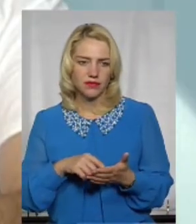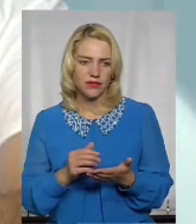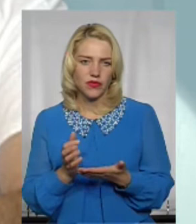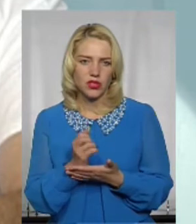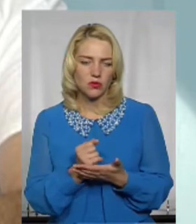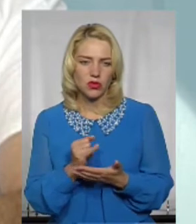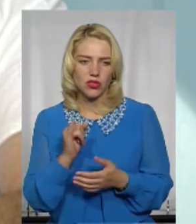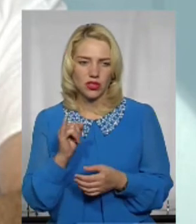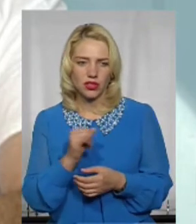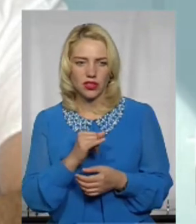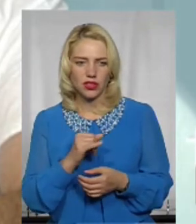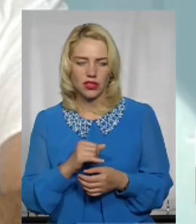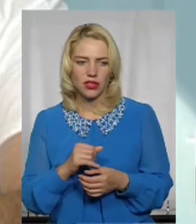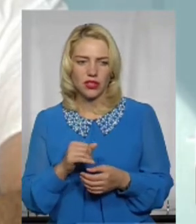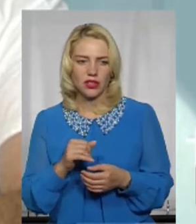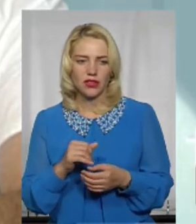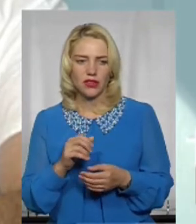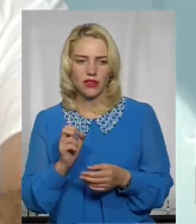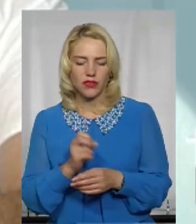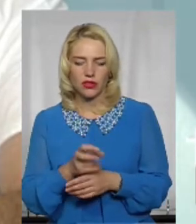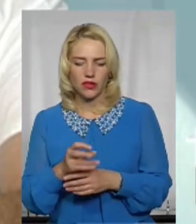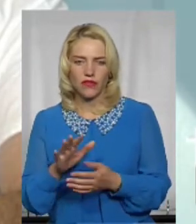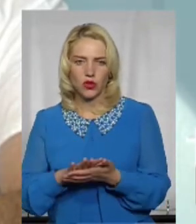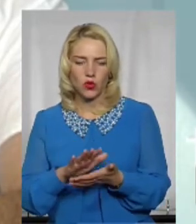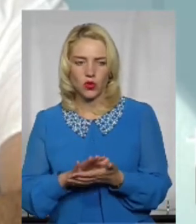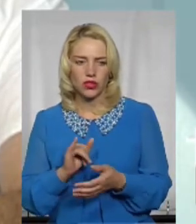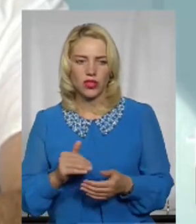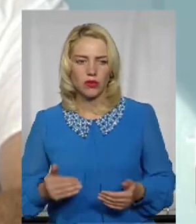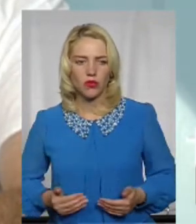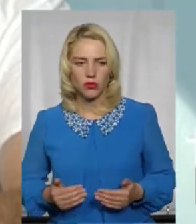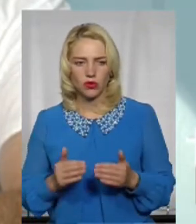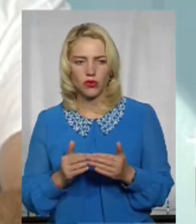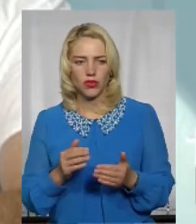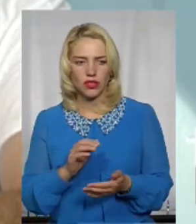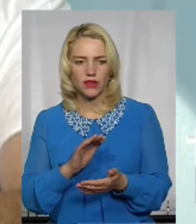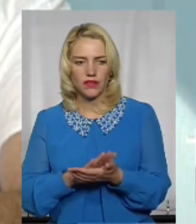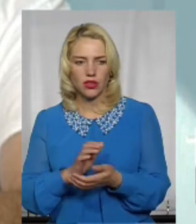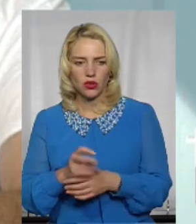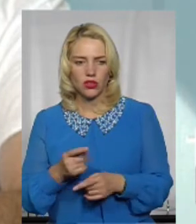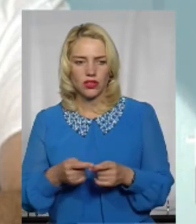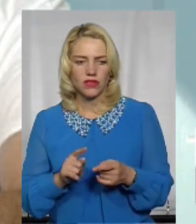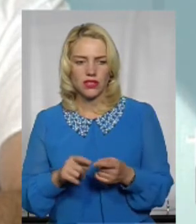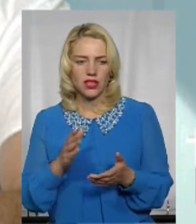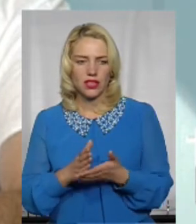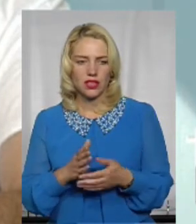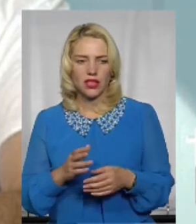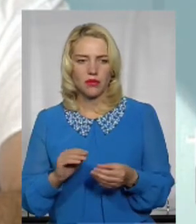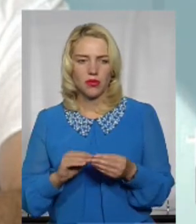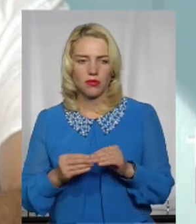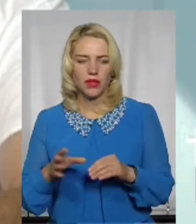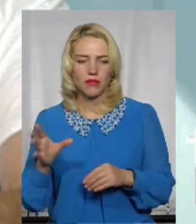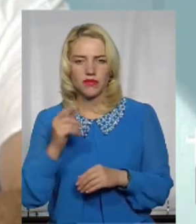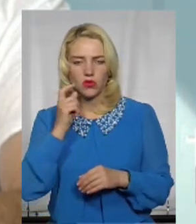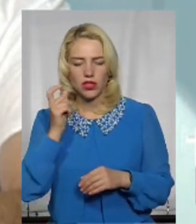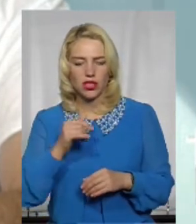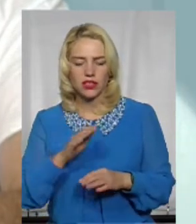і утилізації різних відходів, в тому числі і побутових відходів. І це є проблема всеукраїнська, не тільки Хмельницька